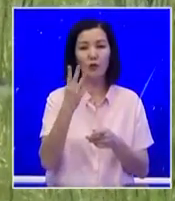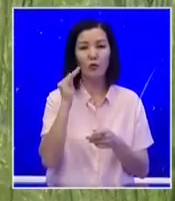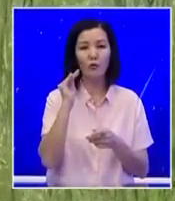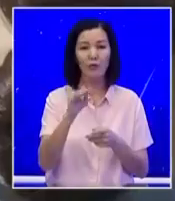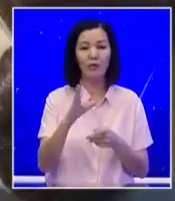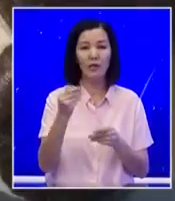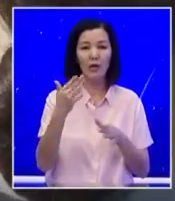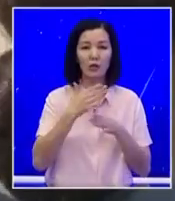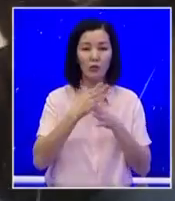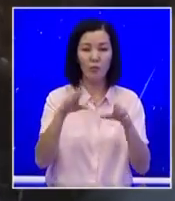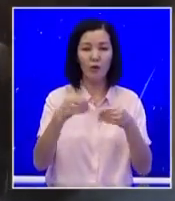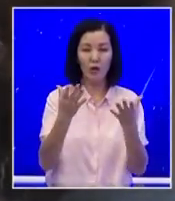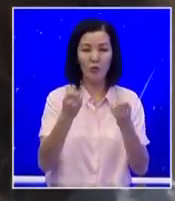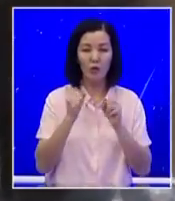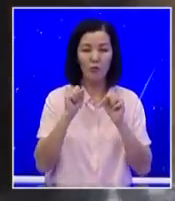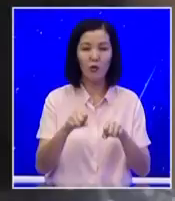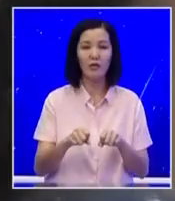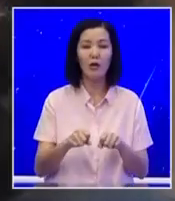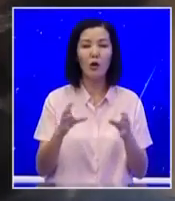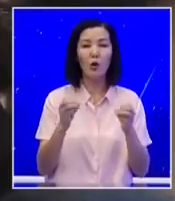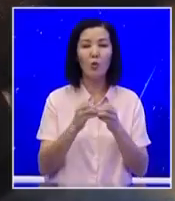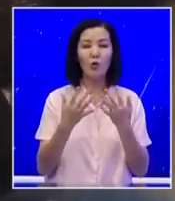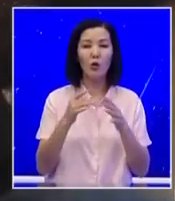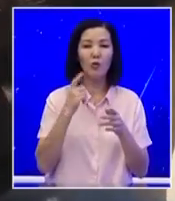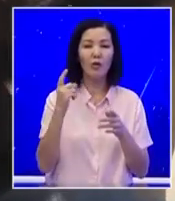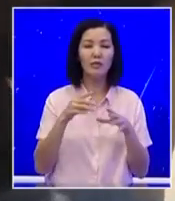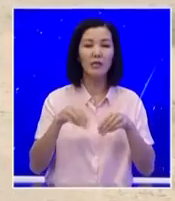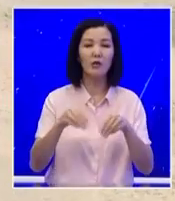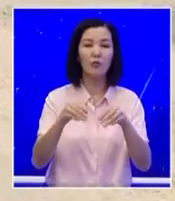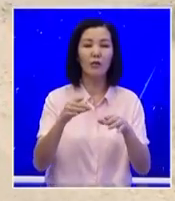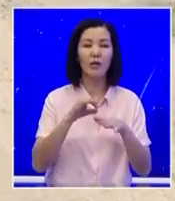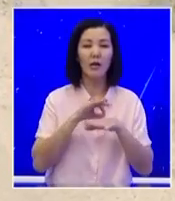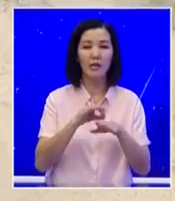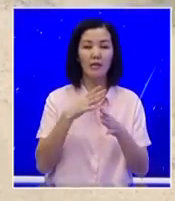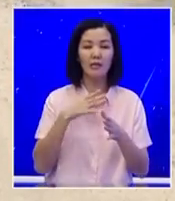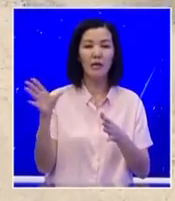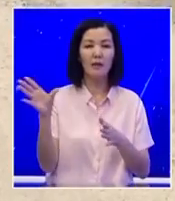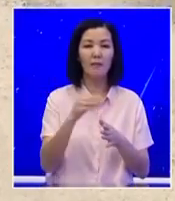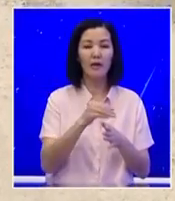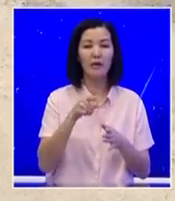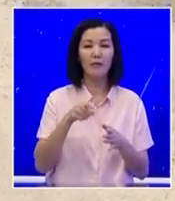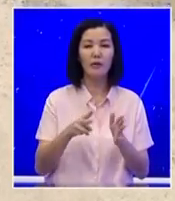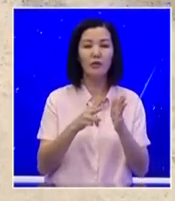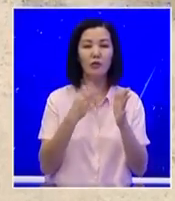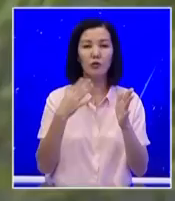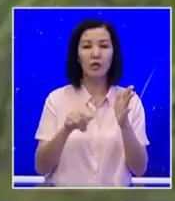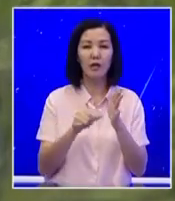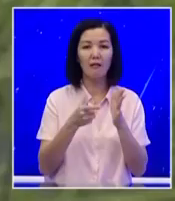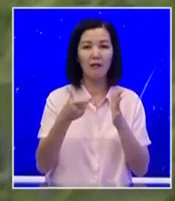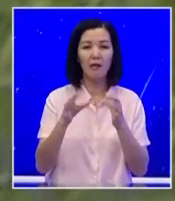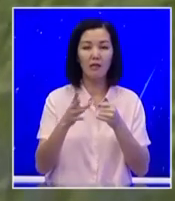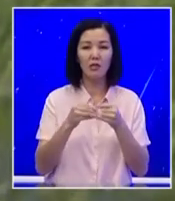теңгеден субсидияланады. Жалпы аумақта 10-нан аса шаруашылық күріш егумен айналысады. Олар барлығы 1746